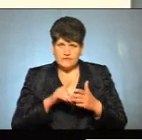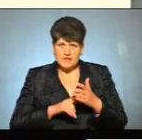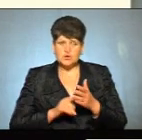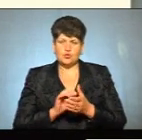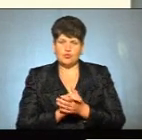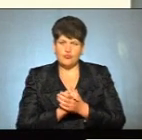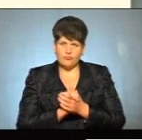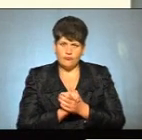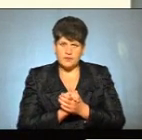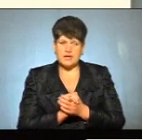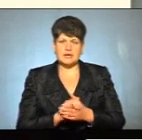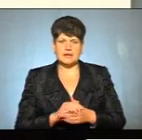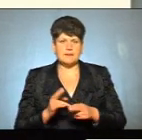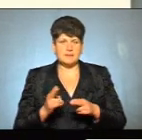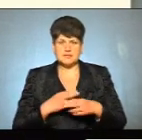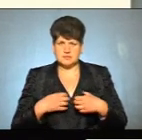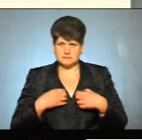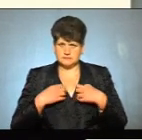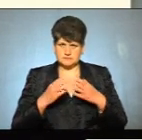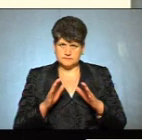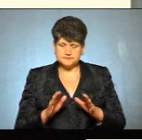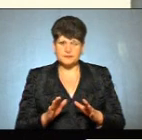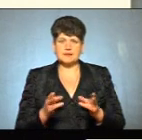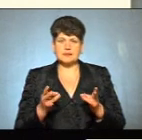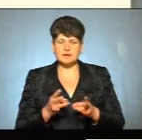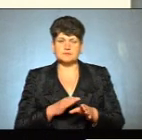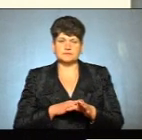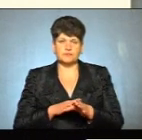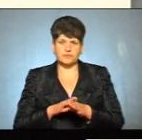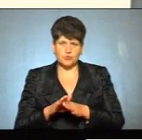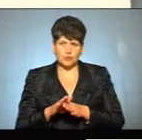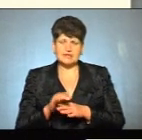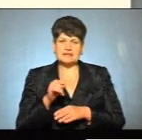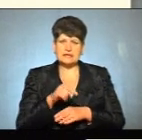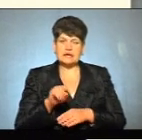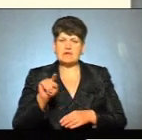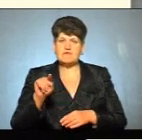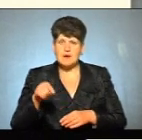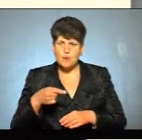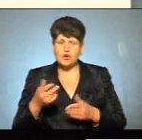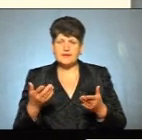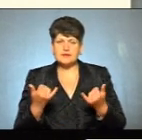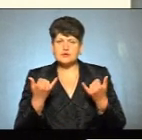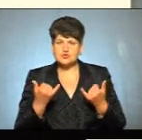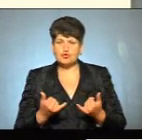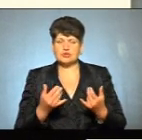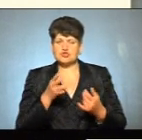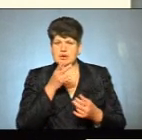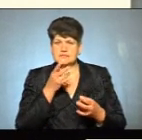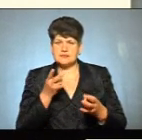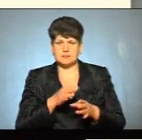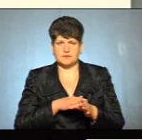мирі, без паніки, ось дотримуючись відповідно тих вимог, які на даний час слід